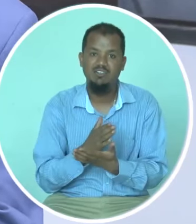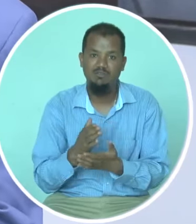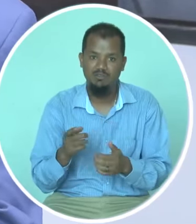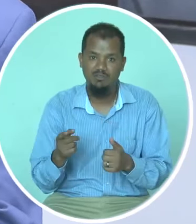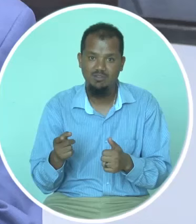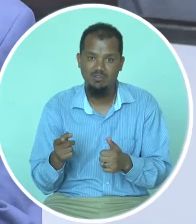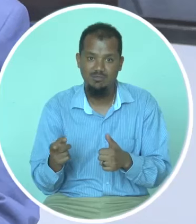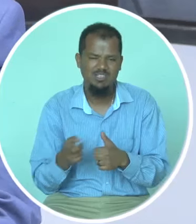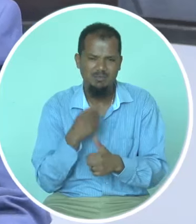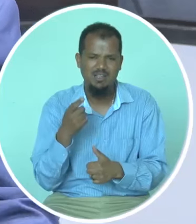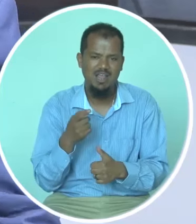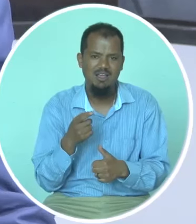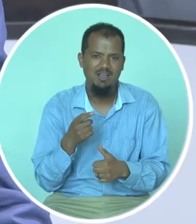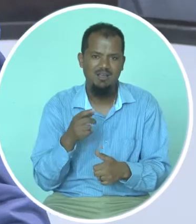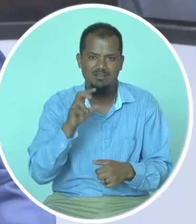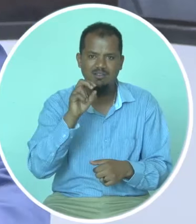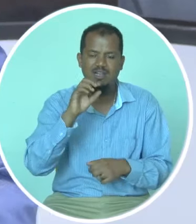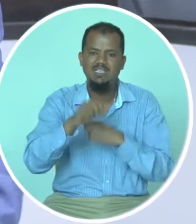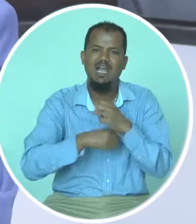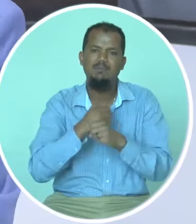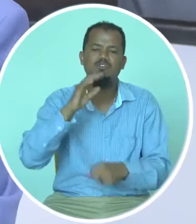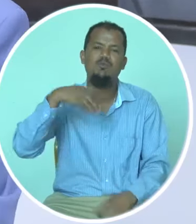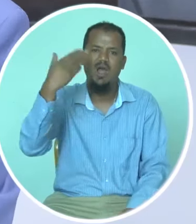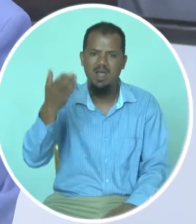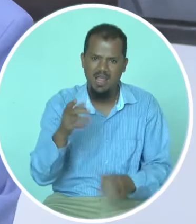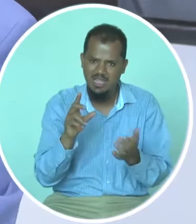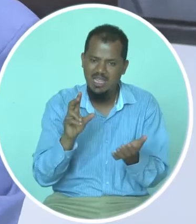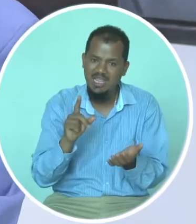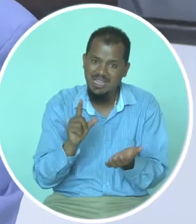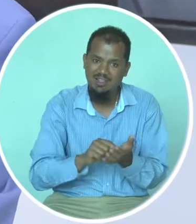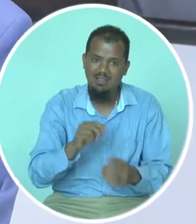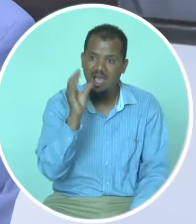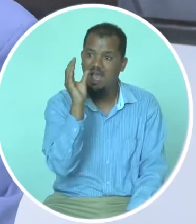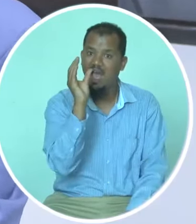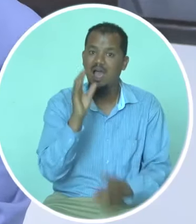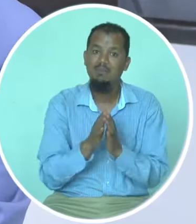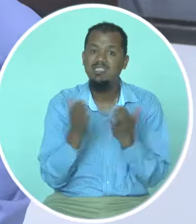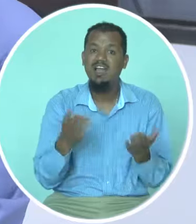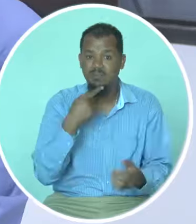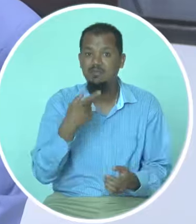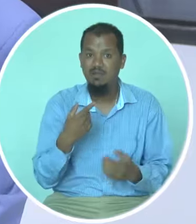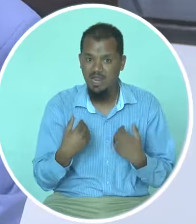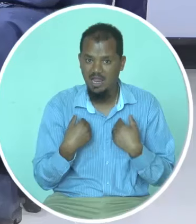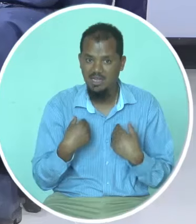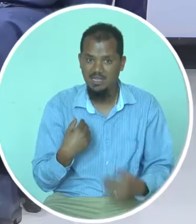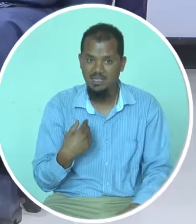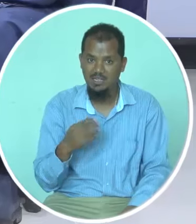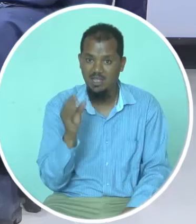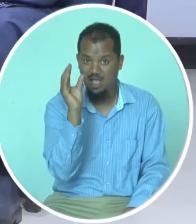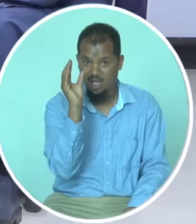ተሳትፌያለሁኝና የመጀመሪያው ማለት ነው ከ30 አመት በኋላ ነው የታተመው የመጀመሪያው ሀ መጽሐፍ የሚባል አለ እንደዚህ